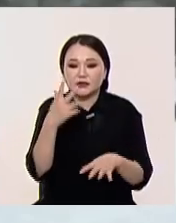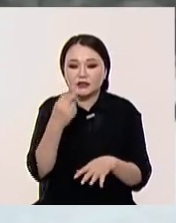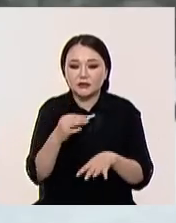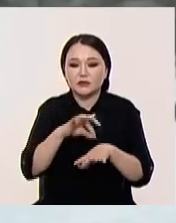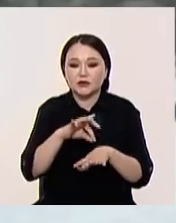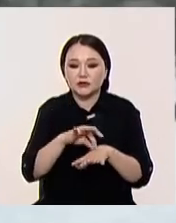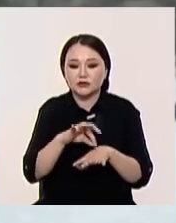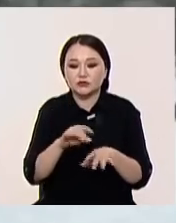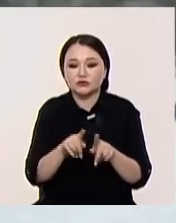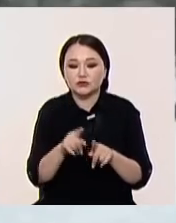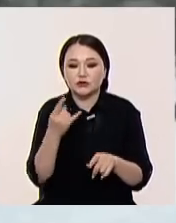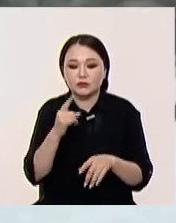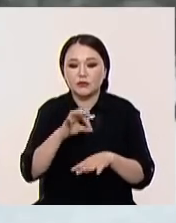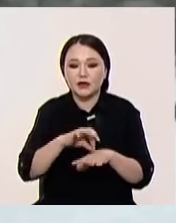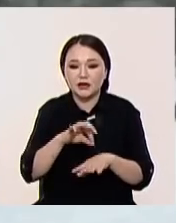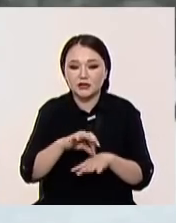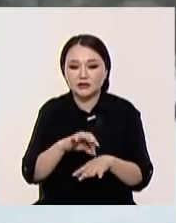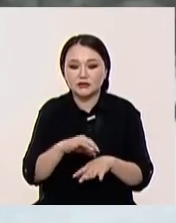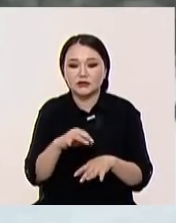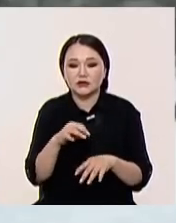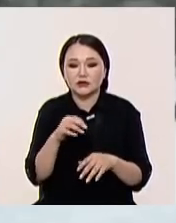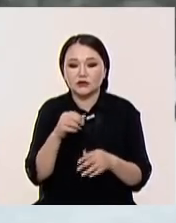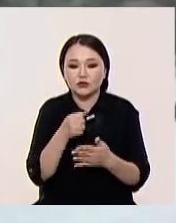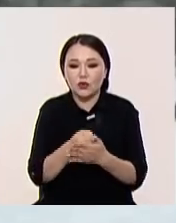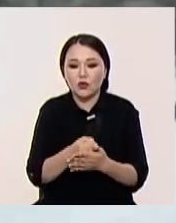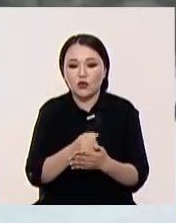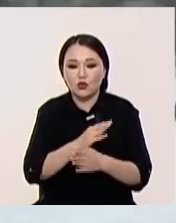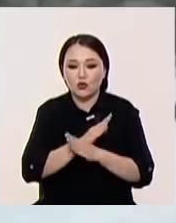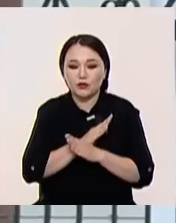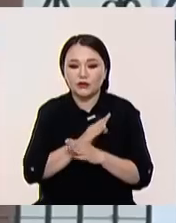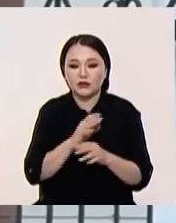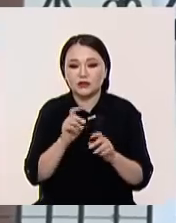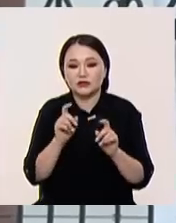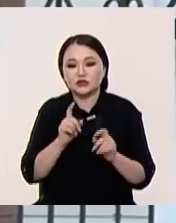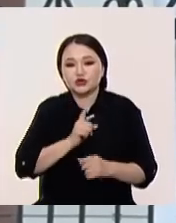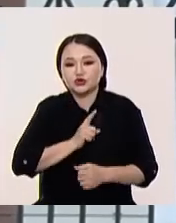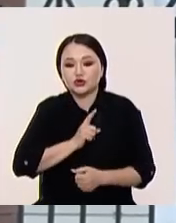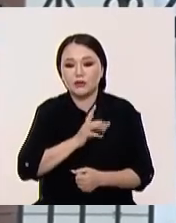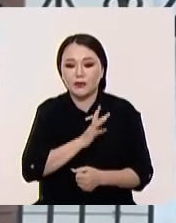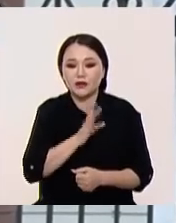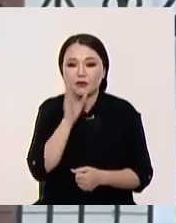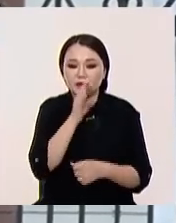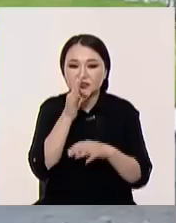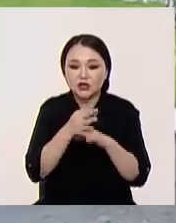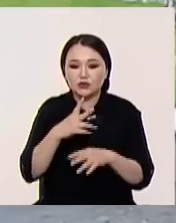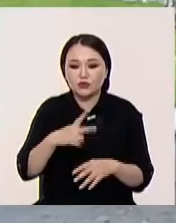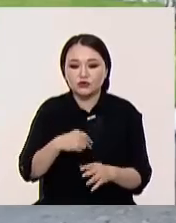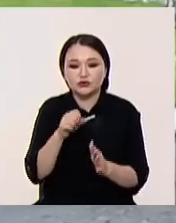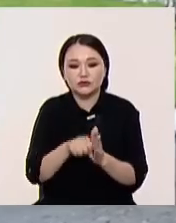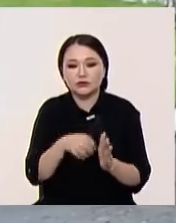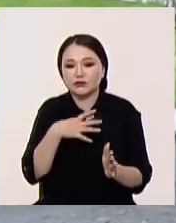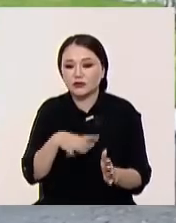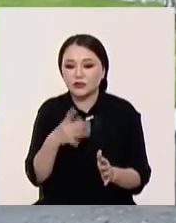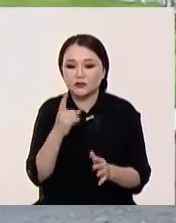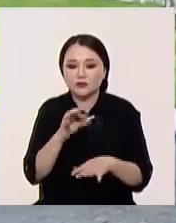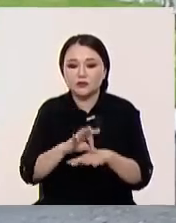ауырса да баланын ауырганын сол бала кайтыс болгонча тосуп жаткандай болгон. Анасынын сөзүнчө ол кызын өлтүрмөгөн, бала